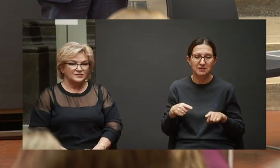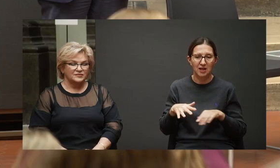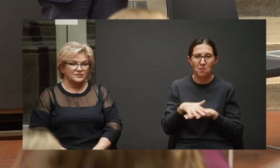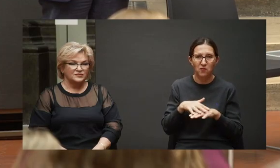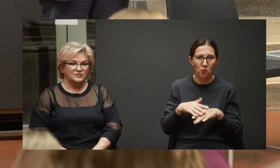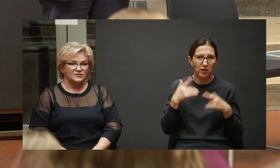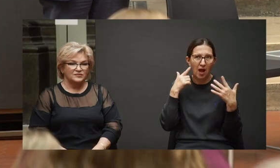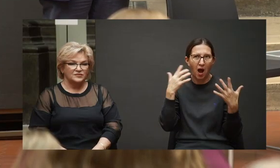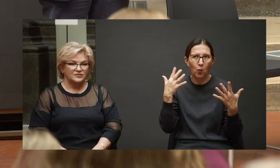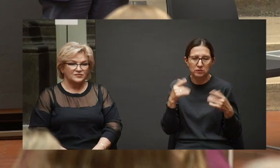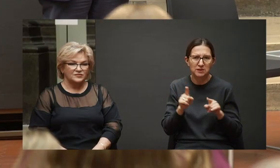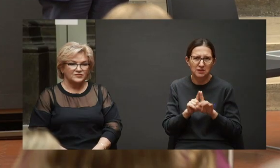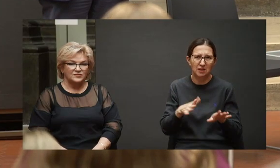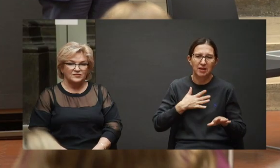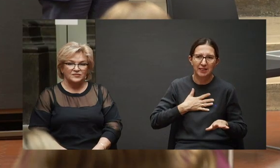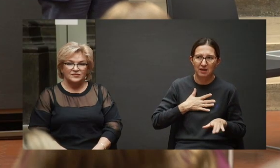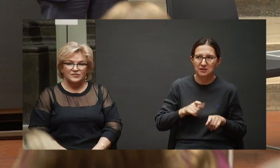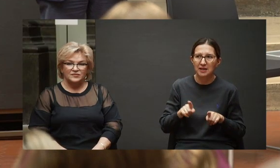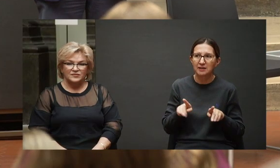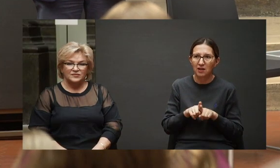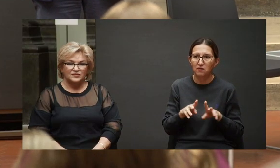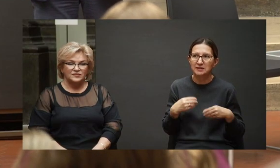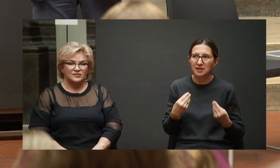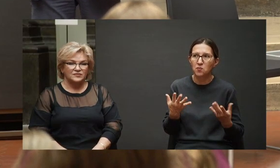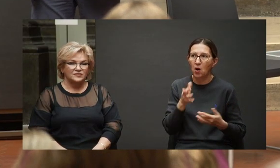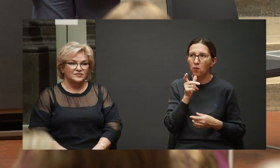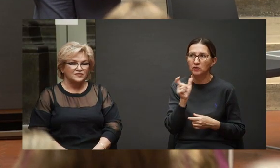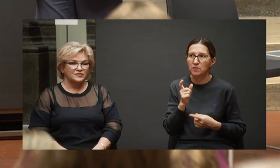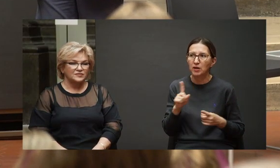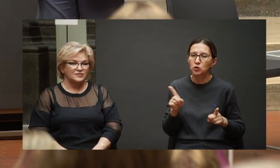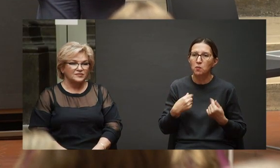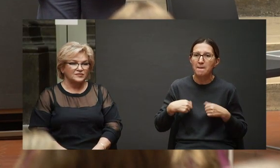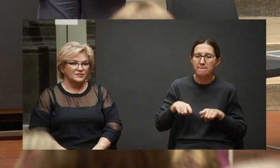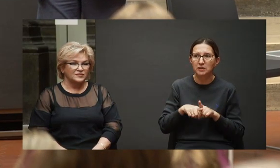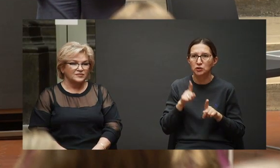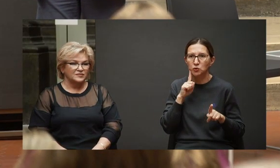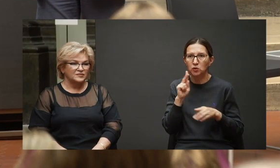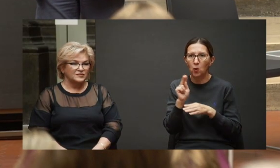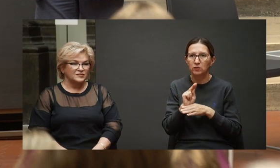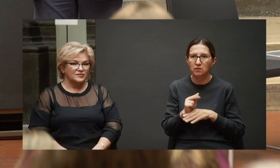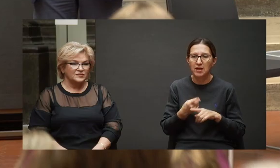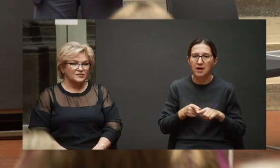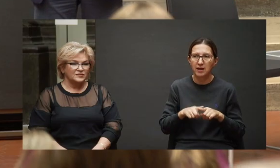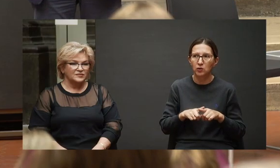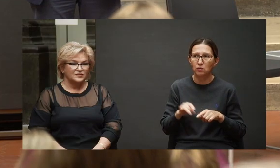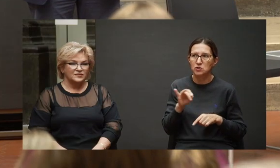поэтому давайте дадим какое-то время на то, чтобы, может, отрегулировать эту историю.